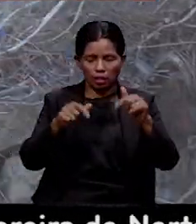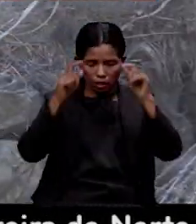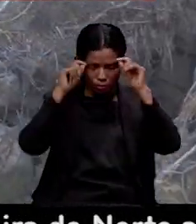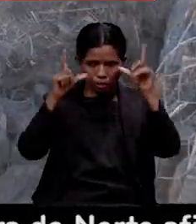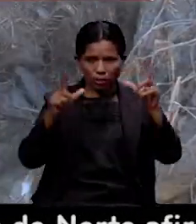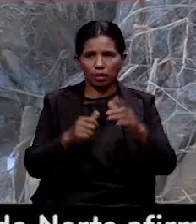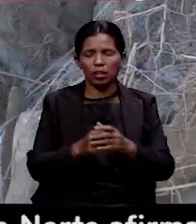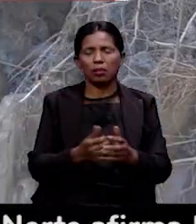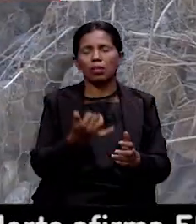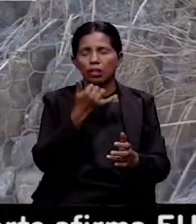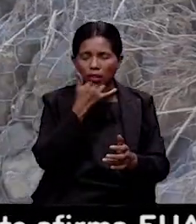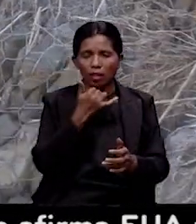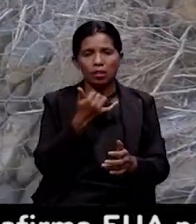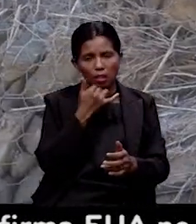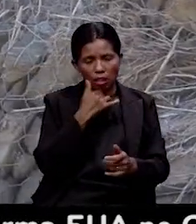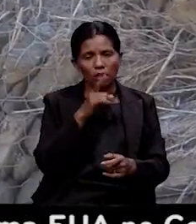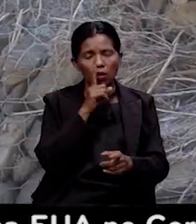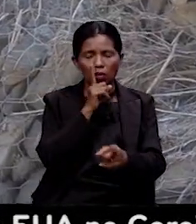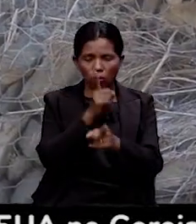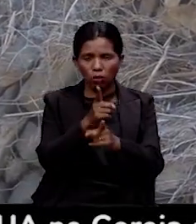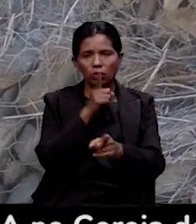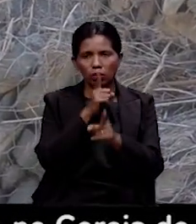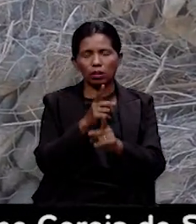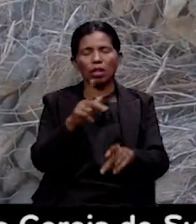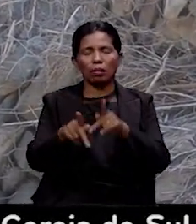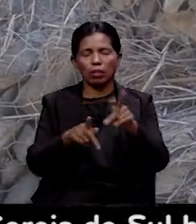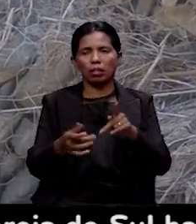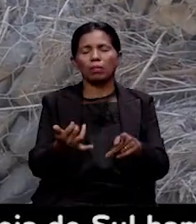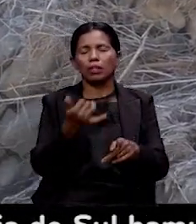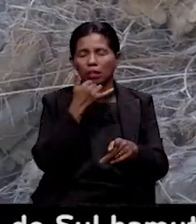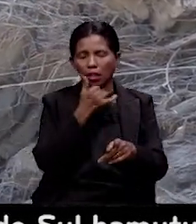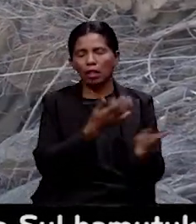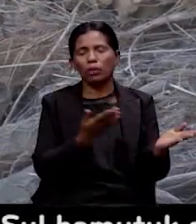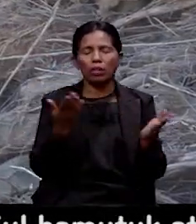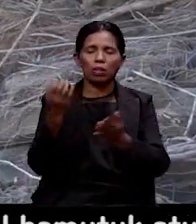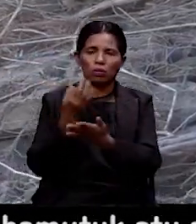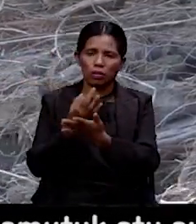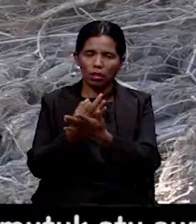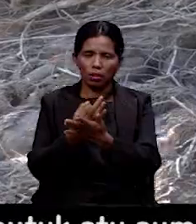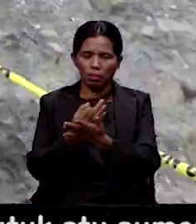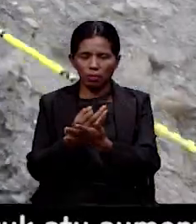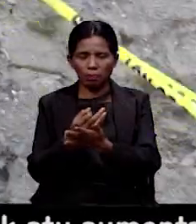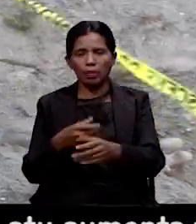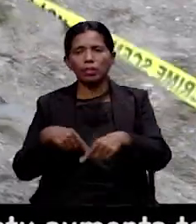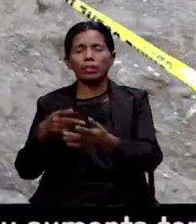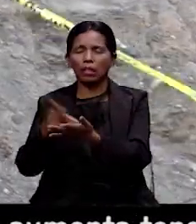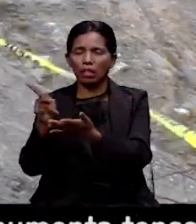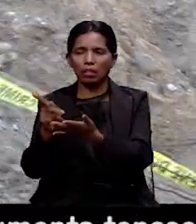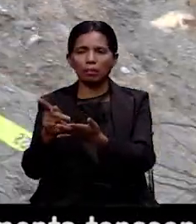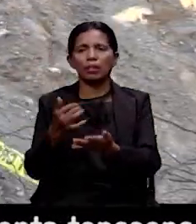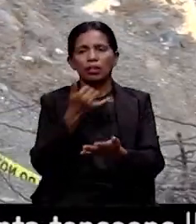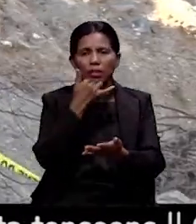nabe salah salah los los. Label emane be salah luar pelosa mata katnya depan ikut pan ni los pali emane be lahir osan ni